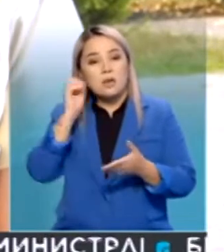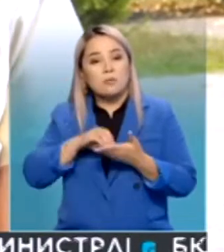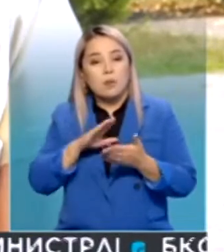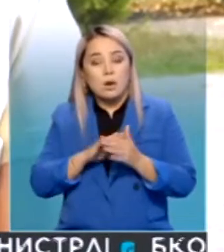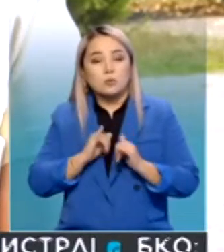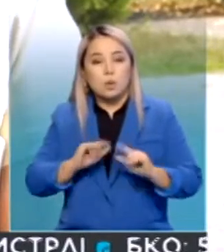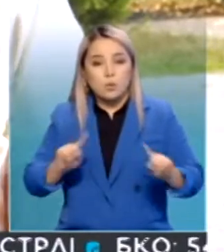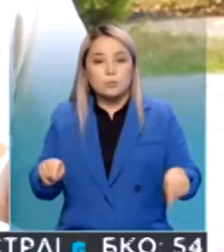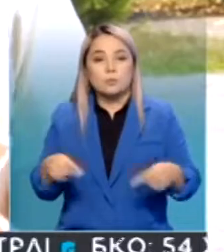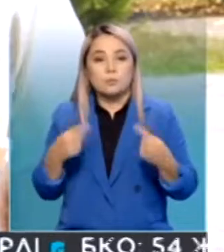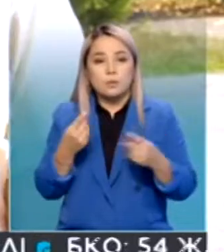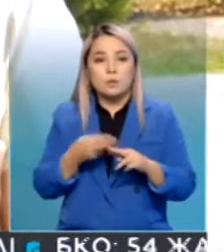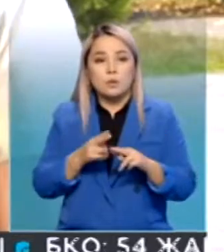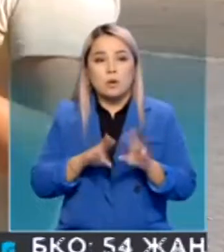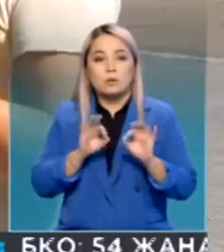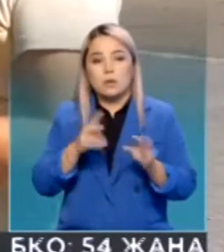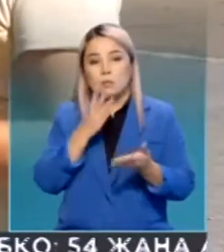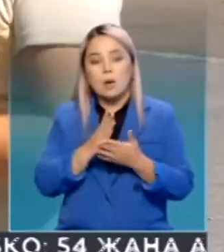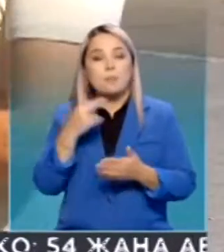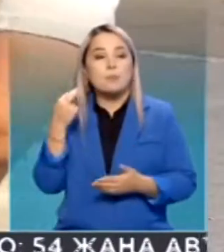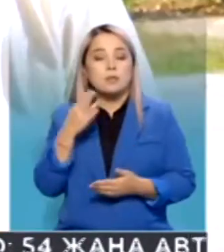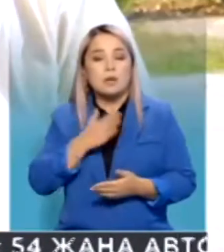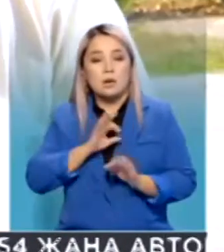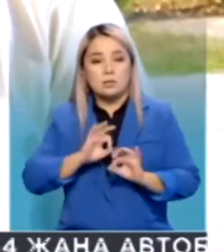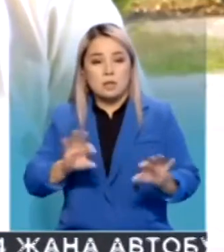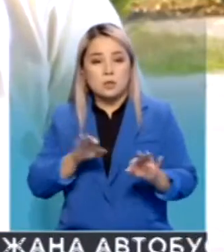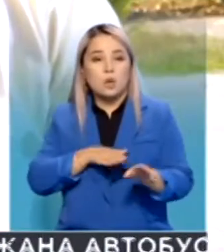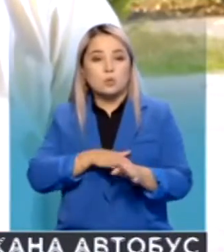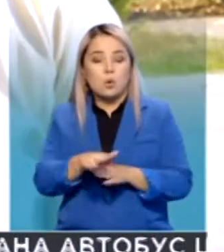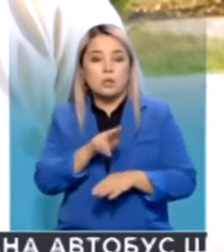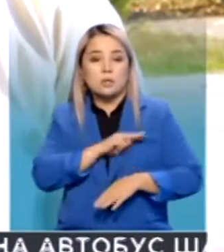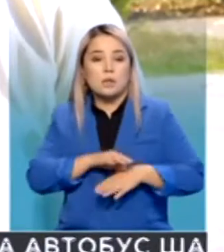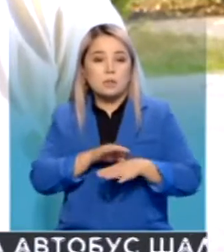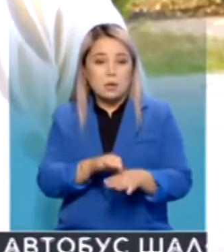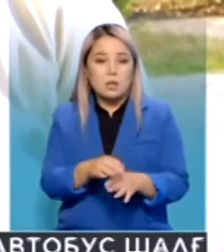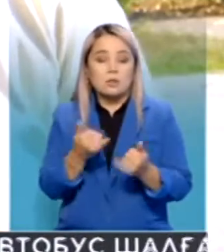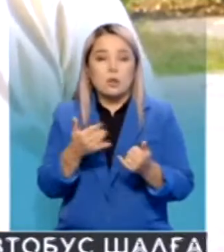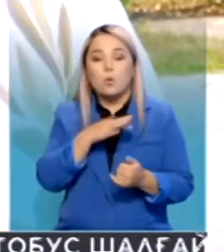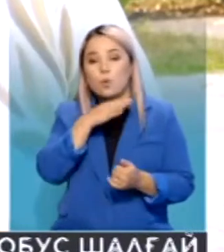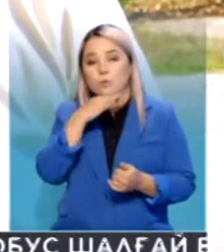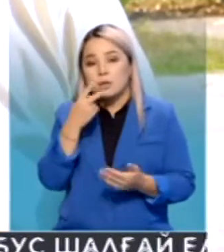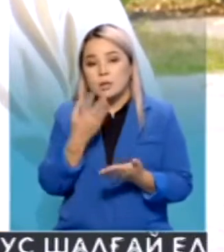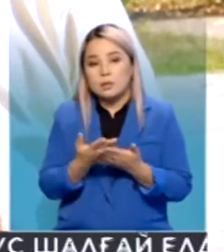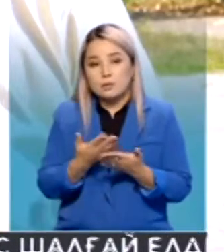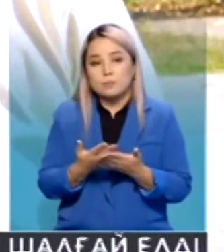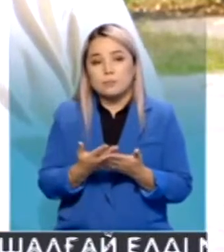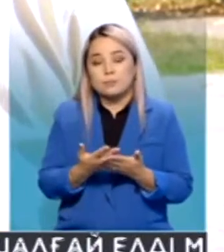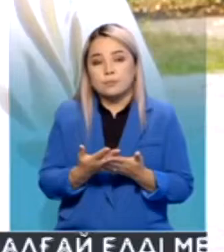деп айтып кетті президентіміз. Толығымен іске асырылса, көптеген